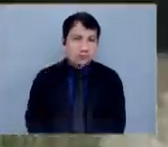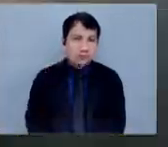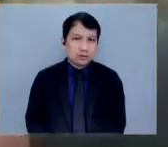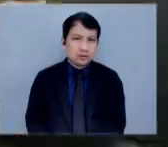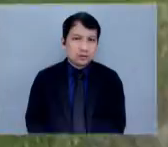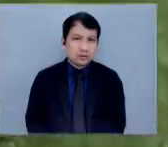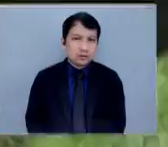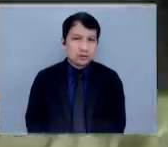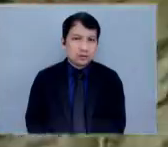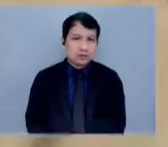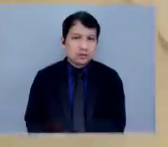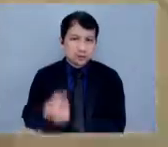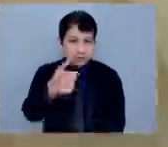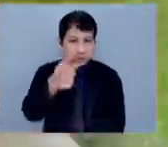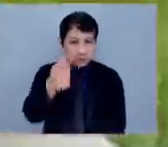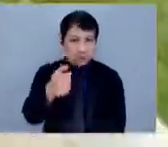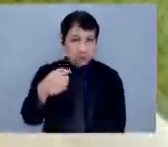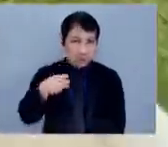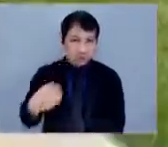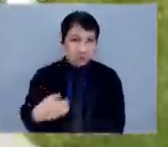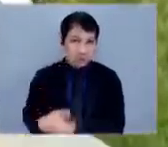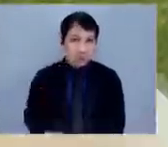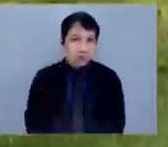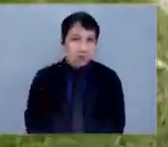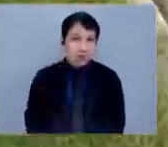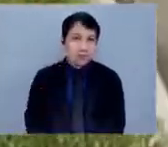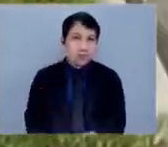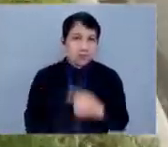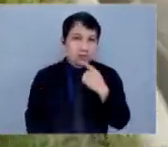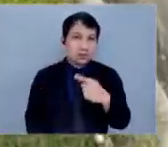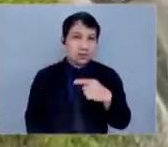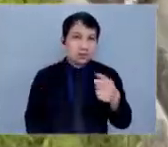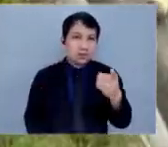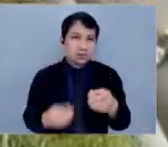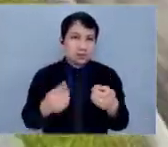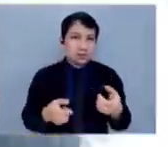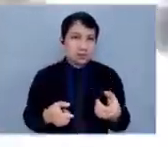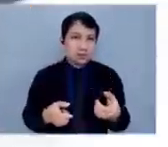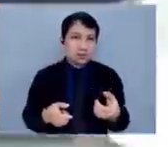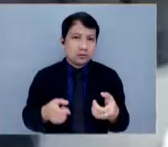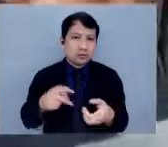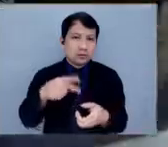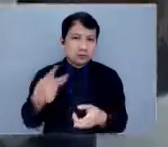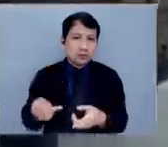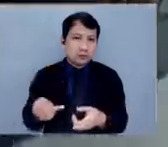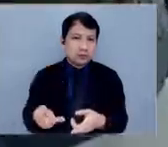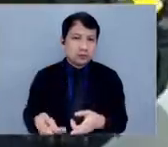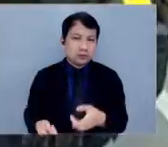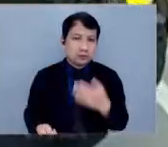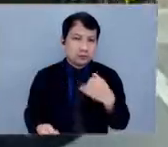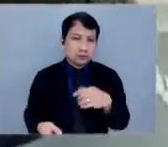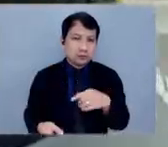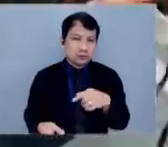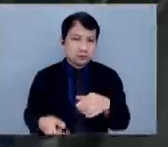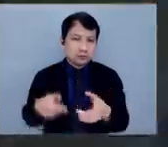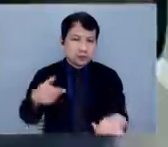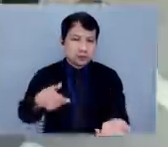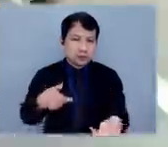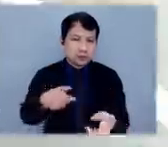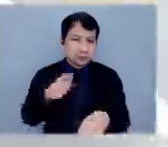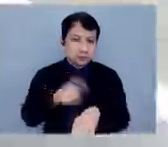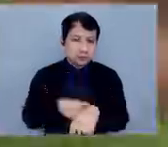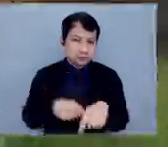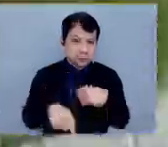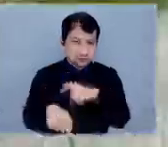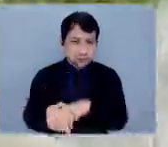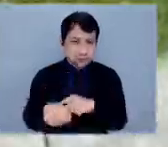Gumanti rin ng putok ang mga pulis. Lumabas ng sasakyan ng driver at bumagsak sa kalsada. Dahan-dahang lumapit sa kanya ang mga pulis at